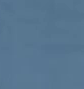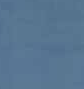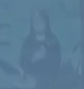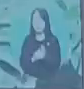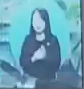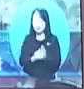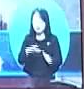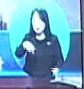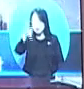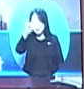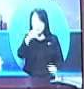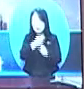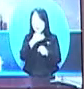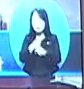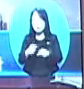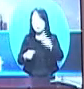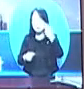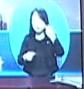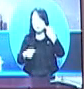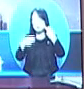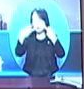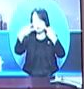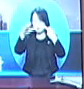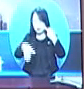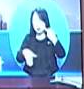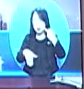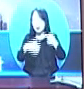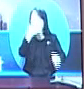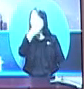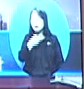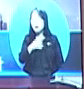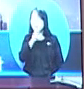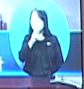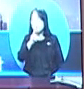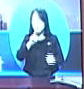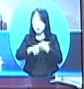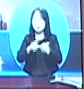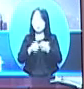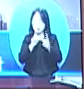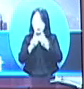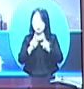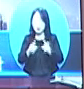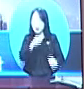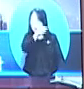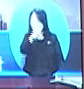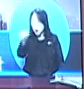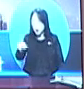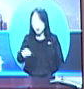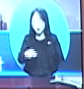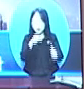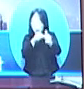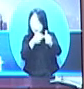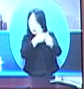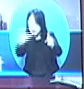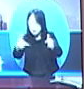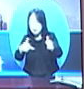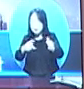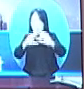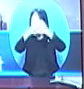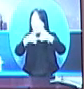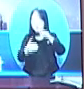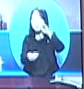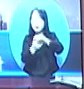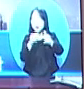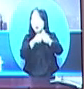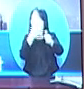창세기 12장 2절 3절에 아브라함의 복을 이같이 자세히 설명합니다. 내가 너로 큰 민족을 이루고 내게 복을 주어